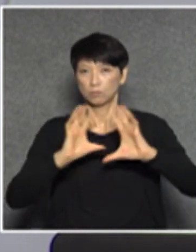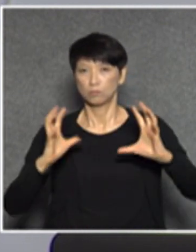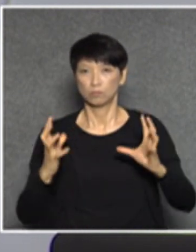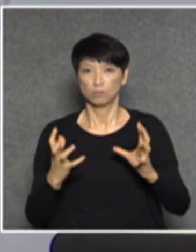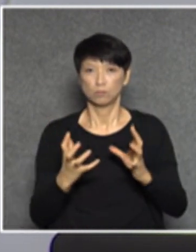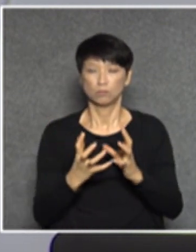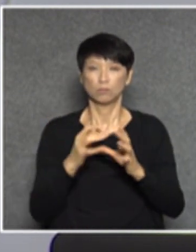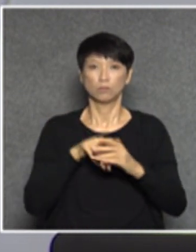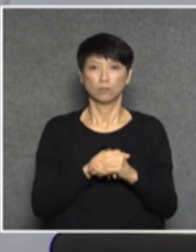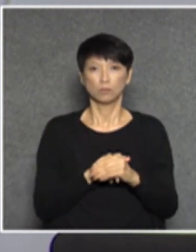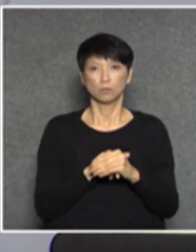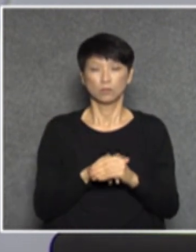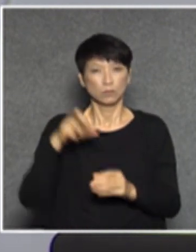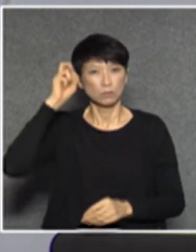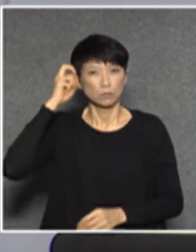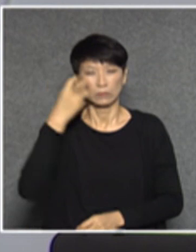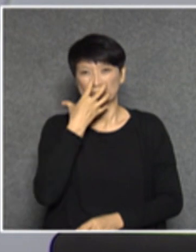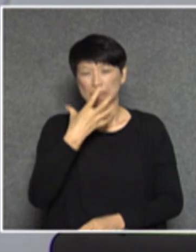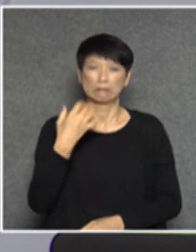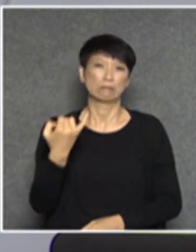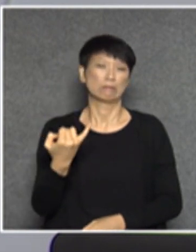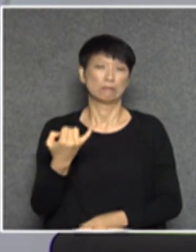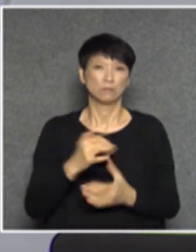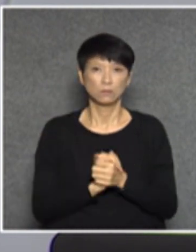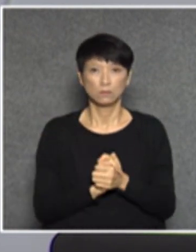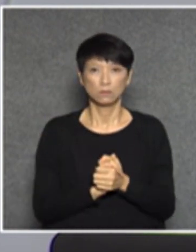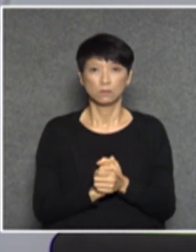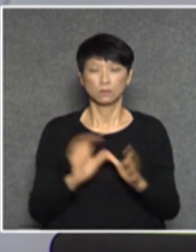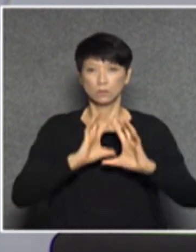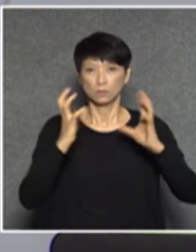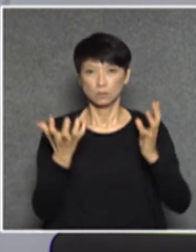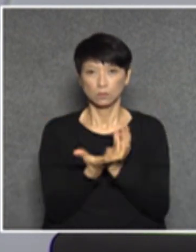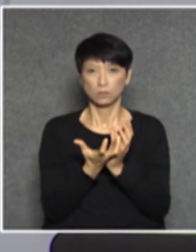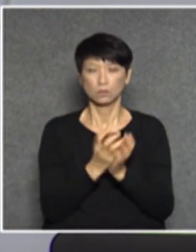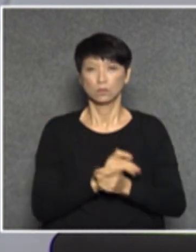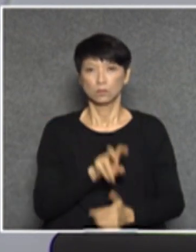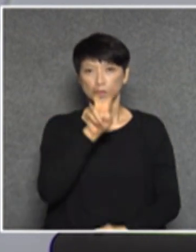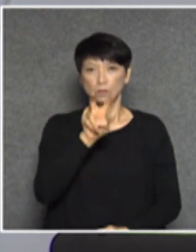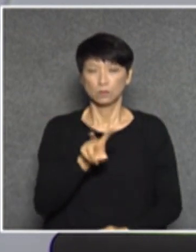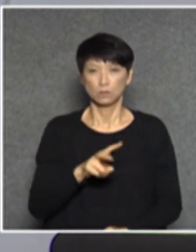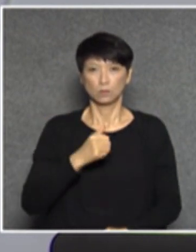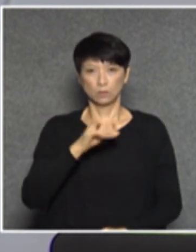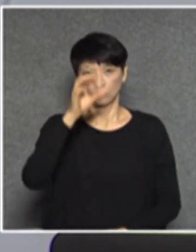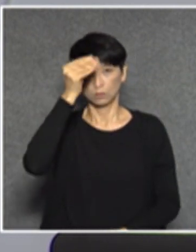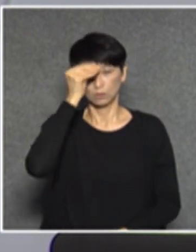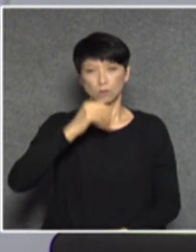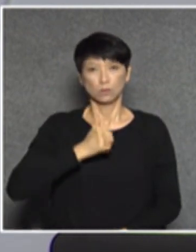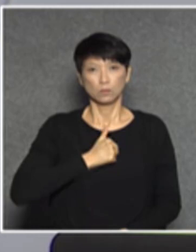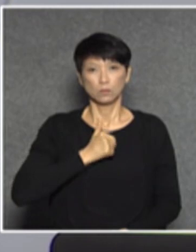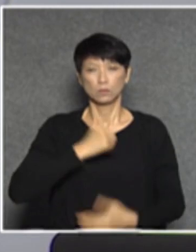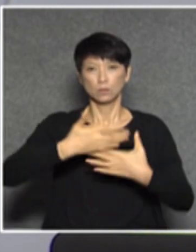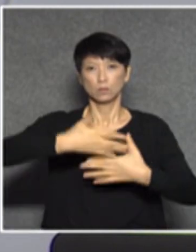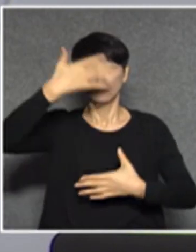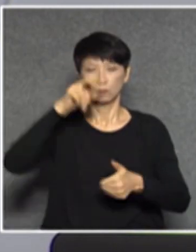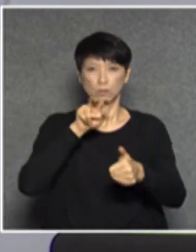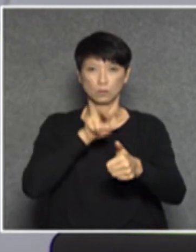算。我的問題是，大聯盟和測量師學會都建議成立樓宇維修監管